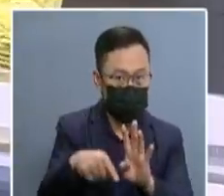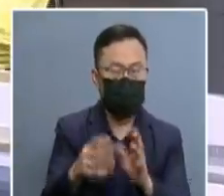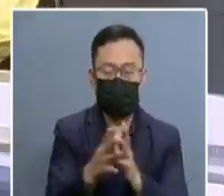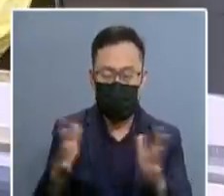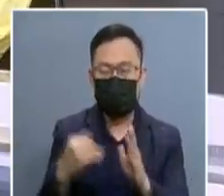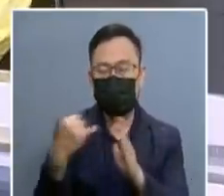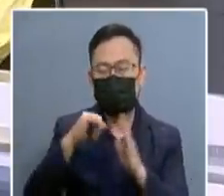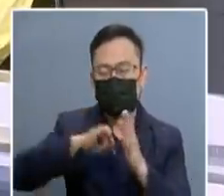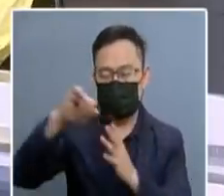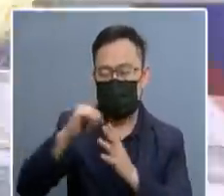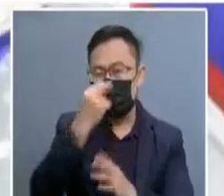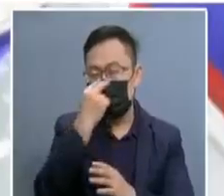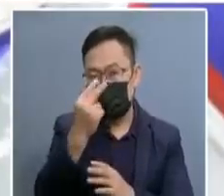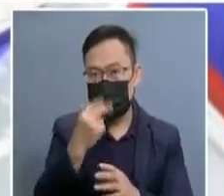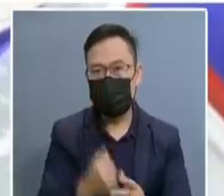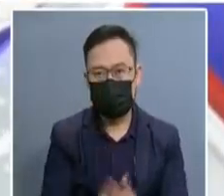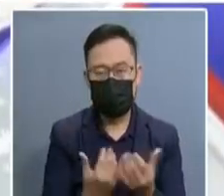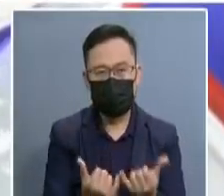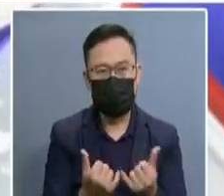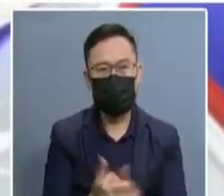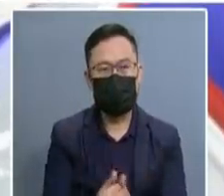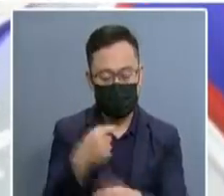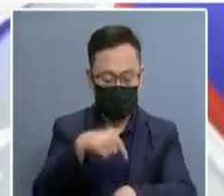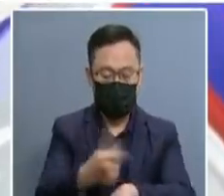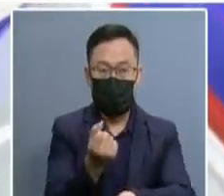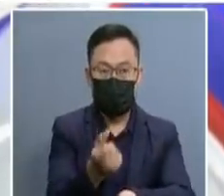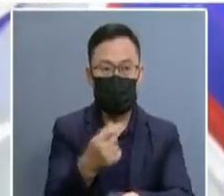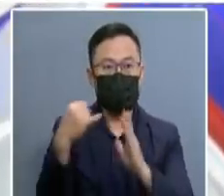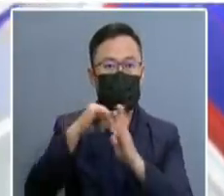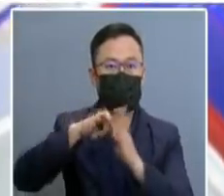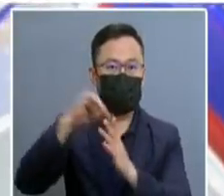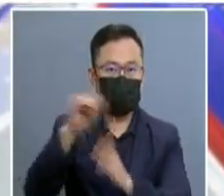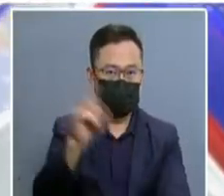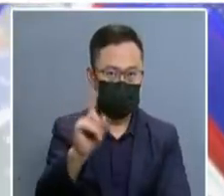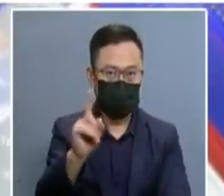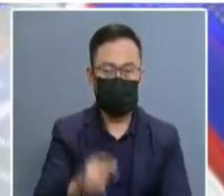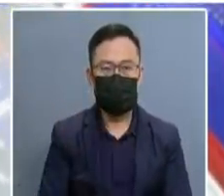ลขปรากฏออกมากว่า 3,000 คนนะคะติดตามจากคุณมนตรีตระกูลสมบัติมีรายงานสดเข้ามาค่ะ